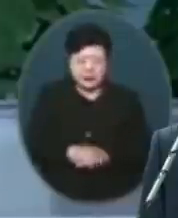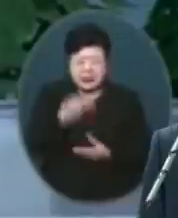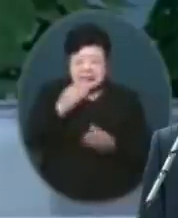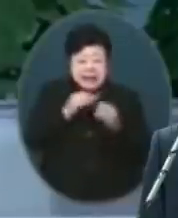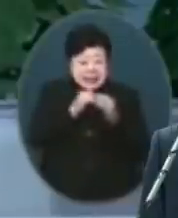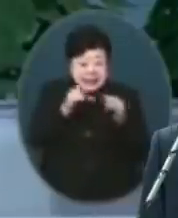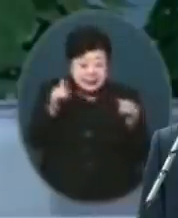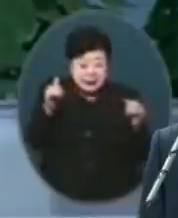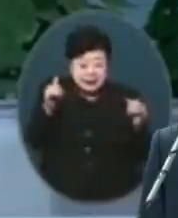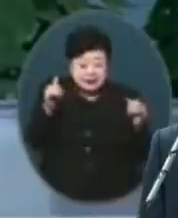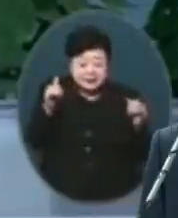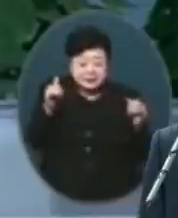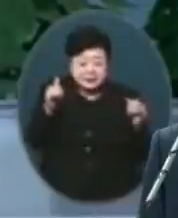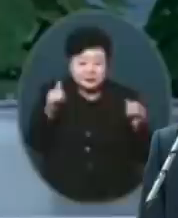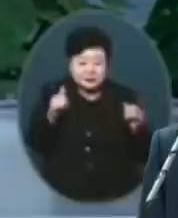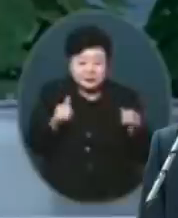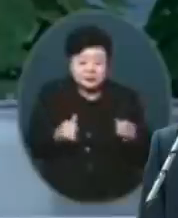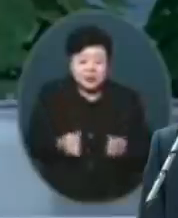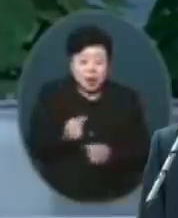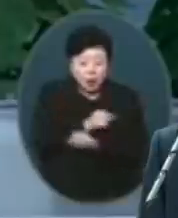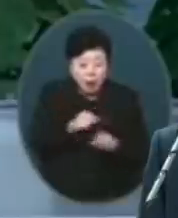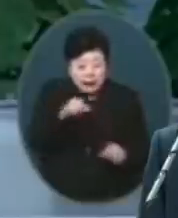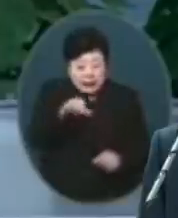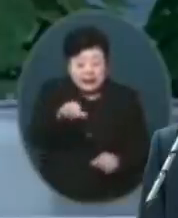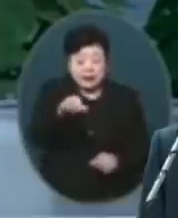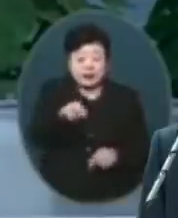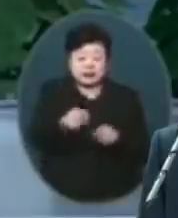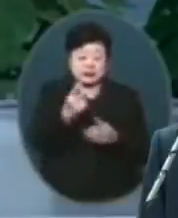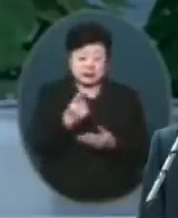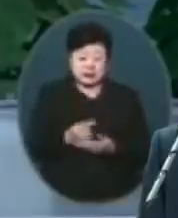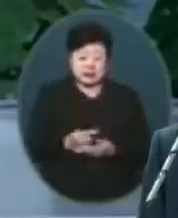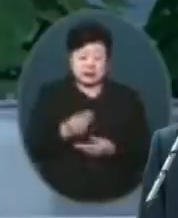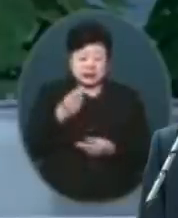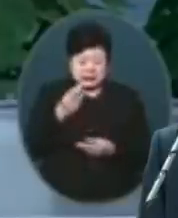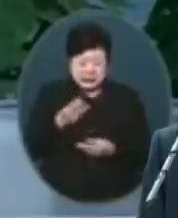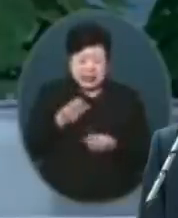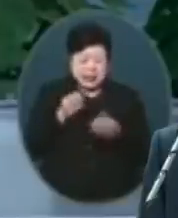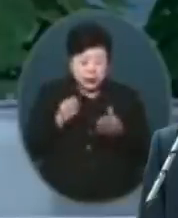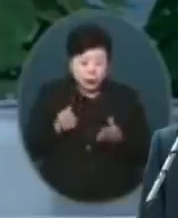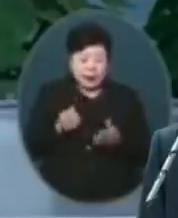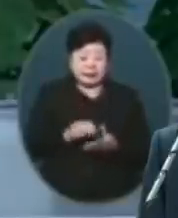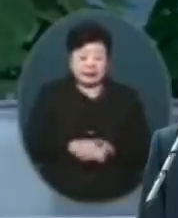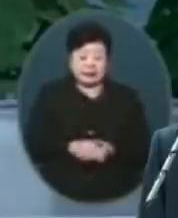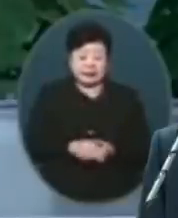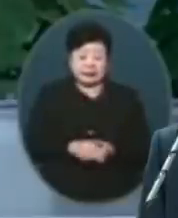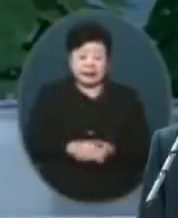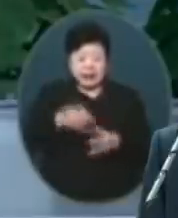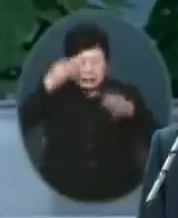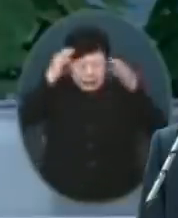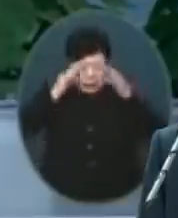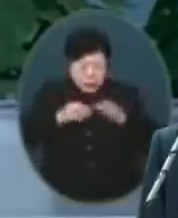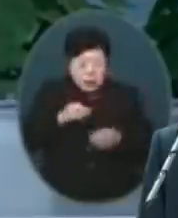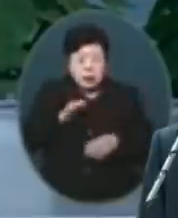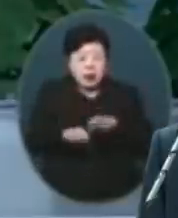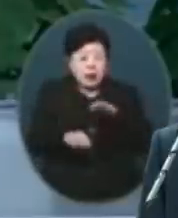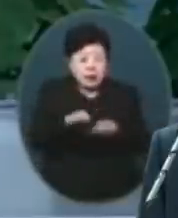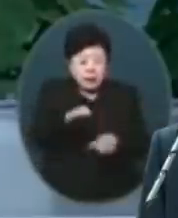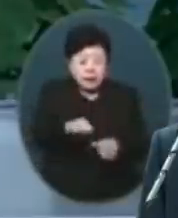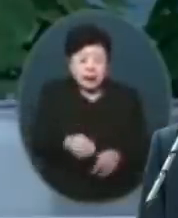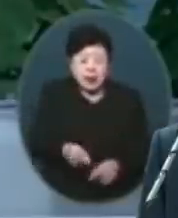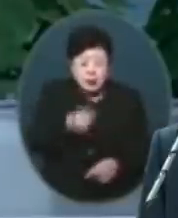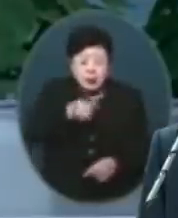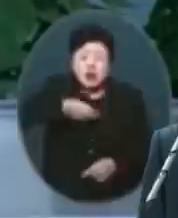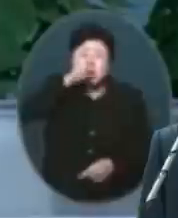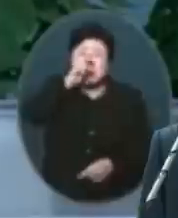이스라엘 백성이 수르 광야에 들어와서 사흘 길을 땀을 흘리며 걸으면서